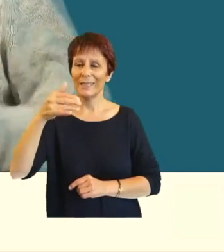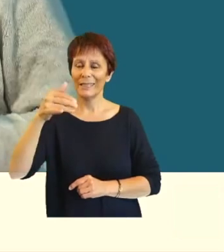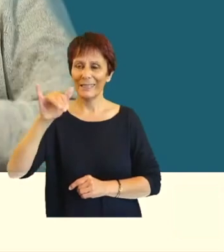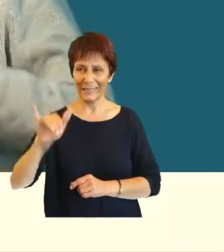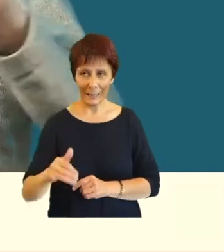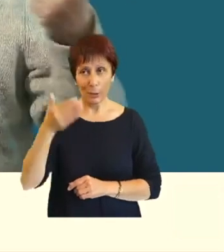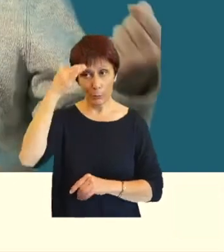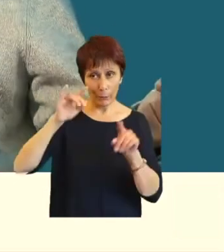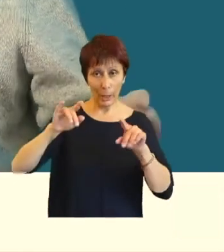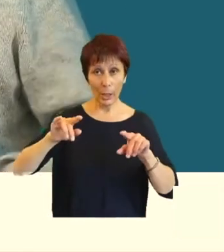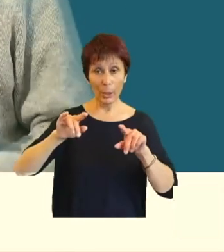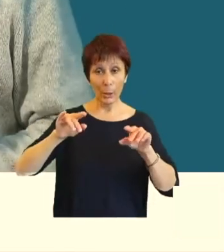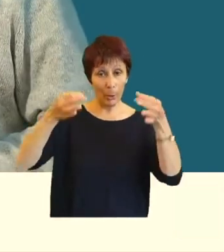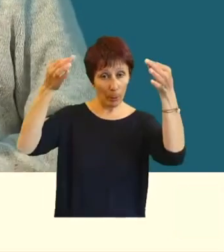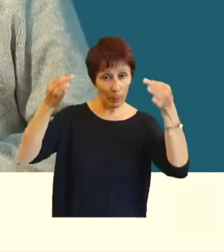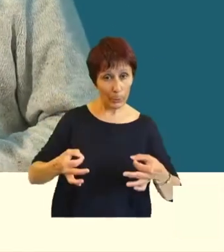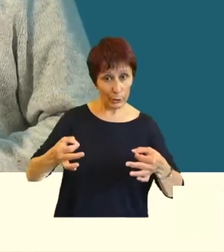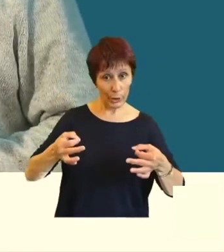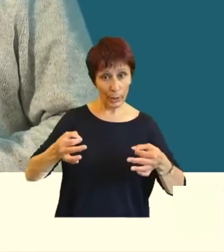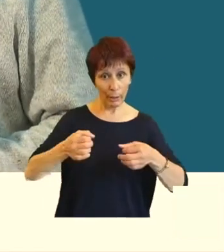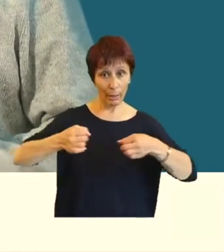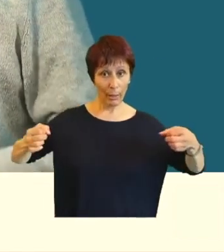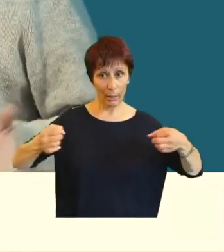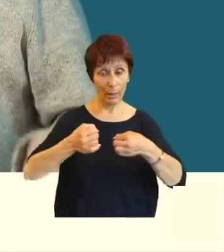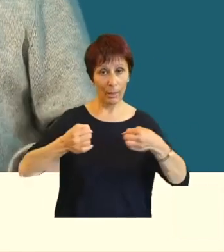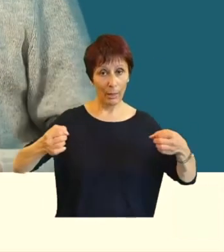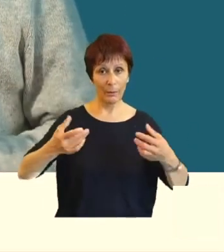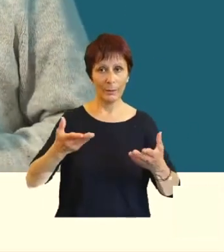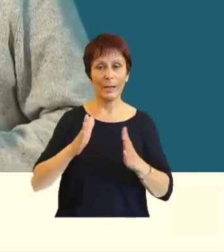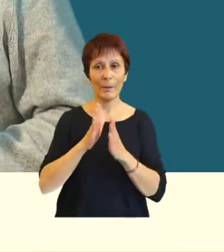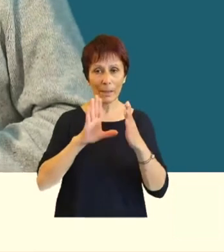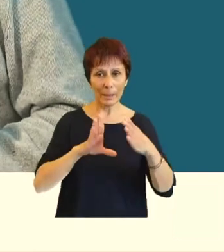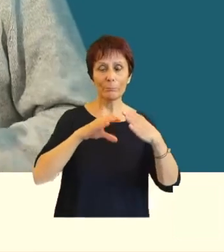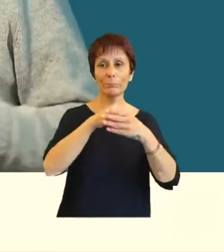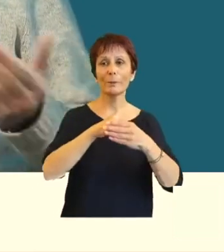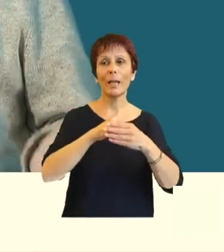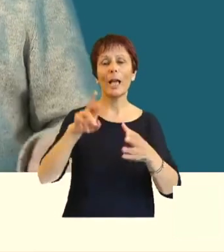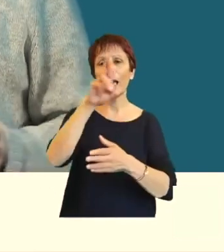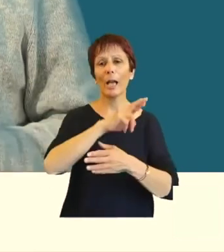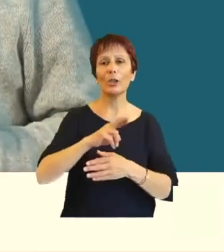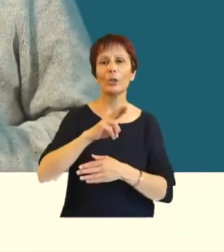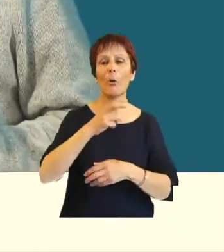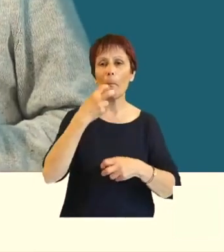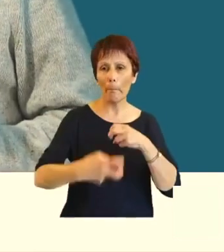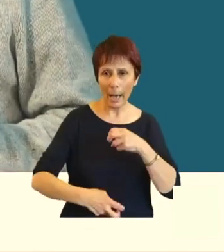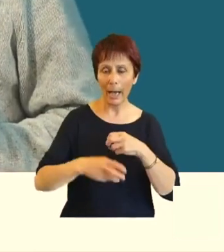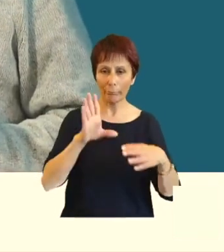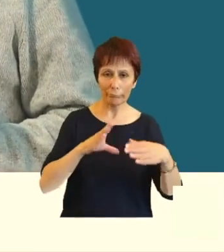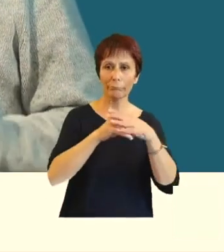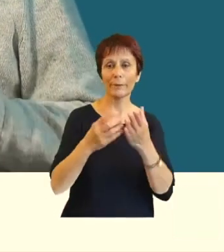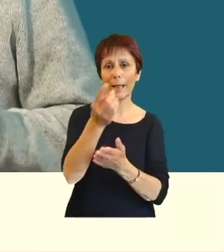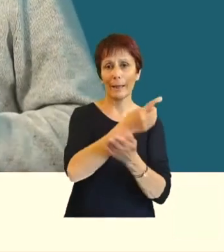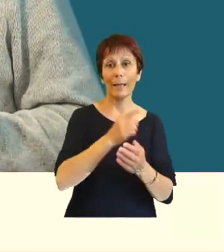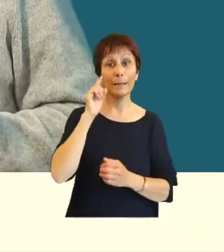élastiques, ils ne sont pas en caoutchouc. Vous savez aussi que Marseille fait partie de la région PACA, que Marseille fait aussi partie du département, que